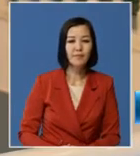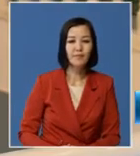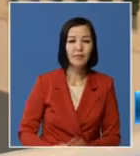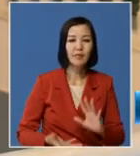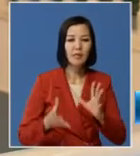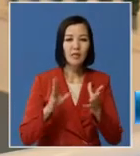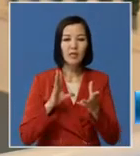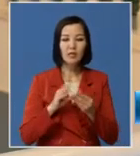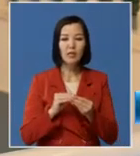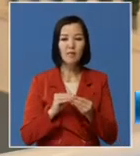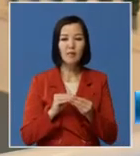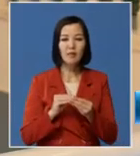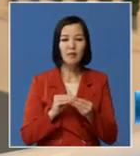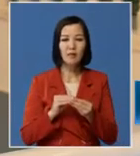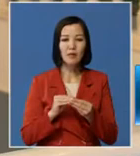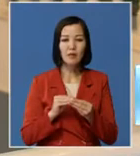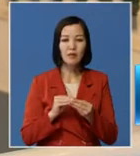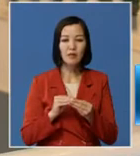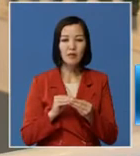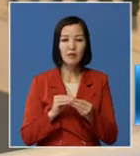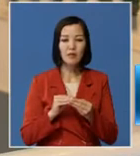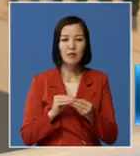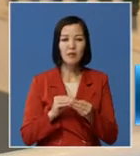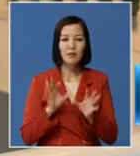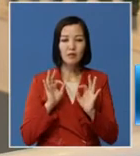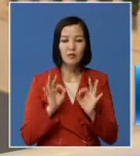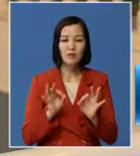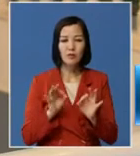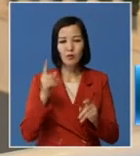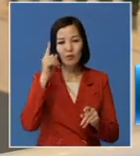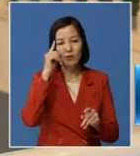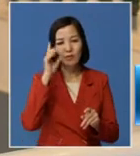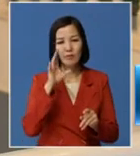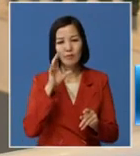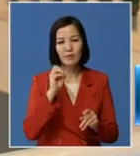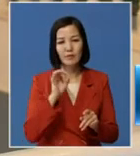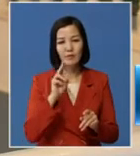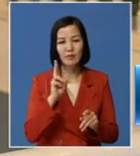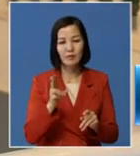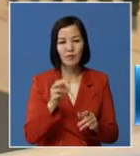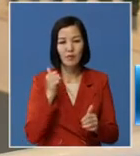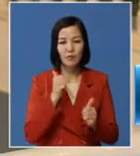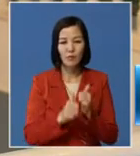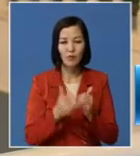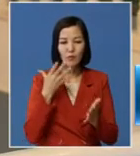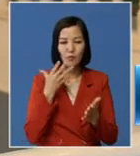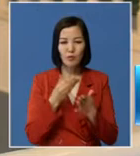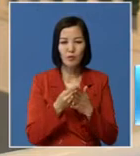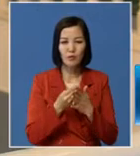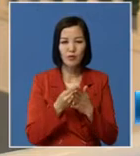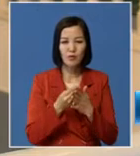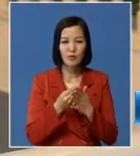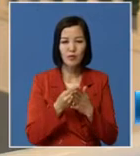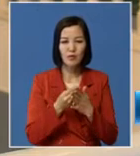Жалпы жалғасты болады деп ойлаймын, өйткені Серік ағам үнемі өзінің қай жерде жүрсе